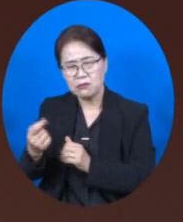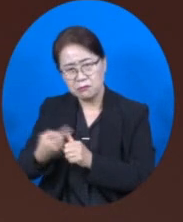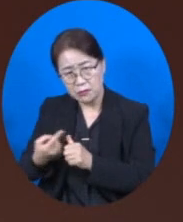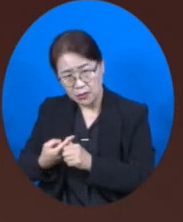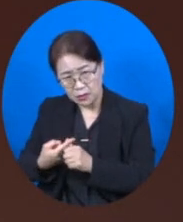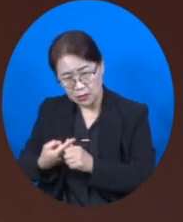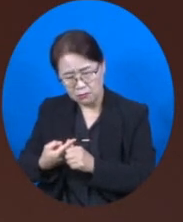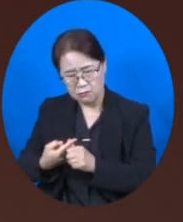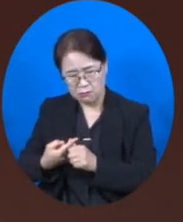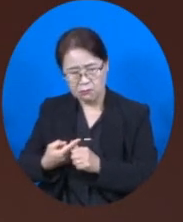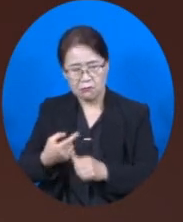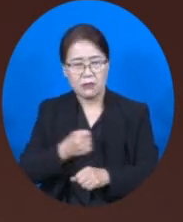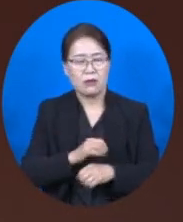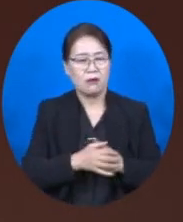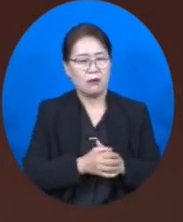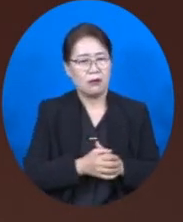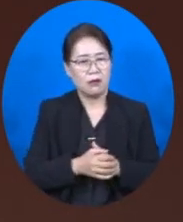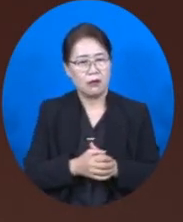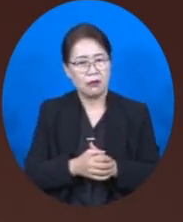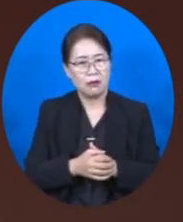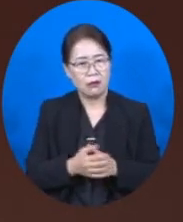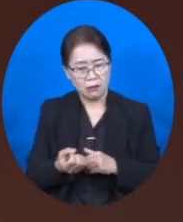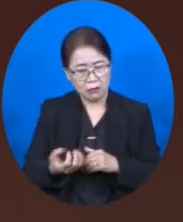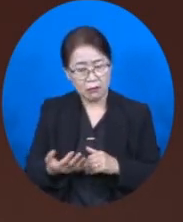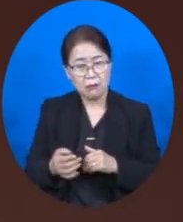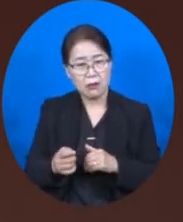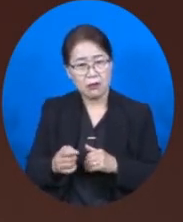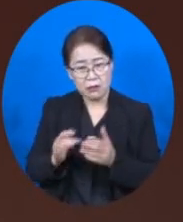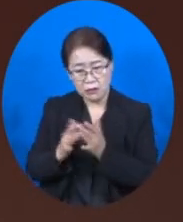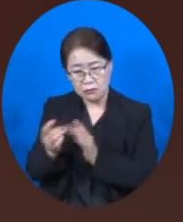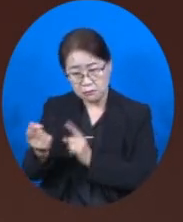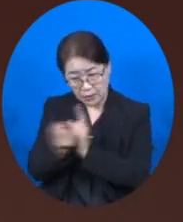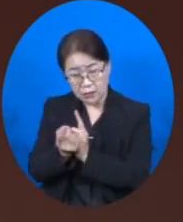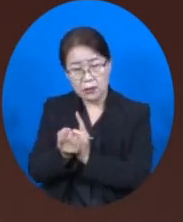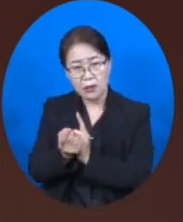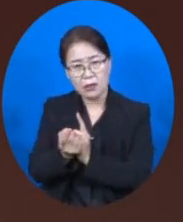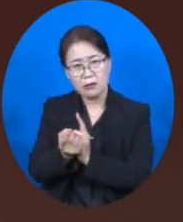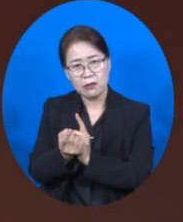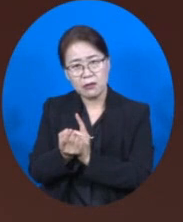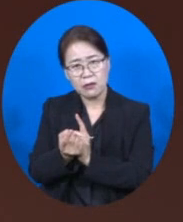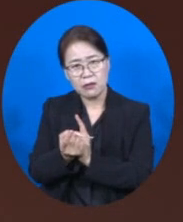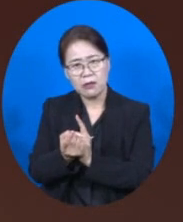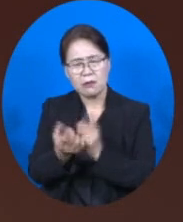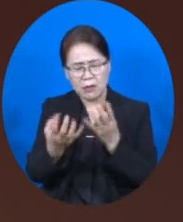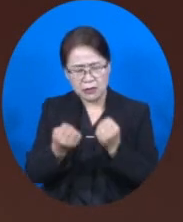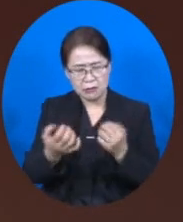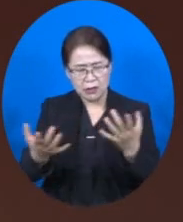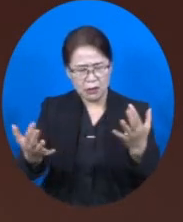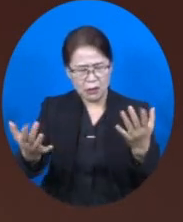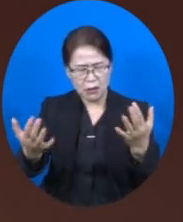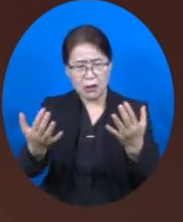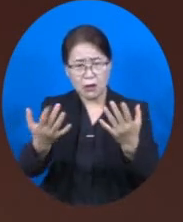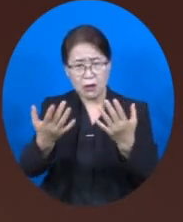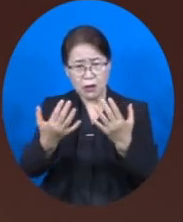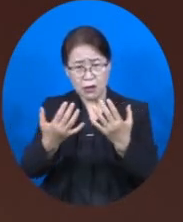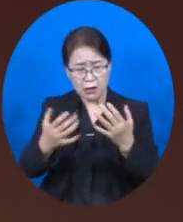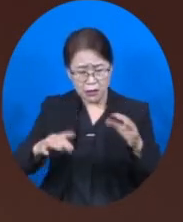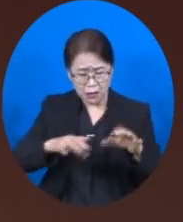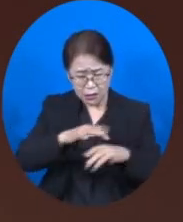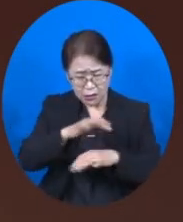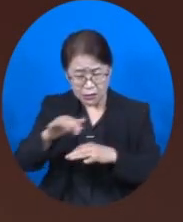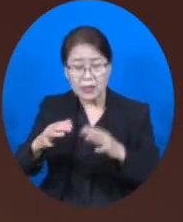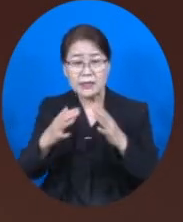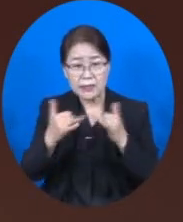아니 얼마 전까지만 해도 예수님을 만나기 위해서 그렇게 거리로 뛰쳐나왔던 사람들이